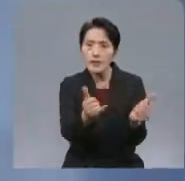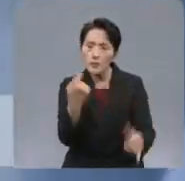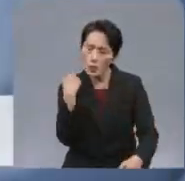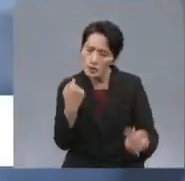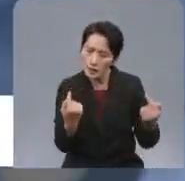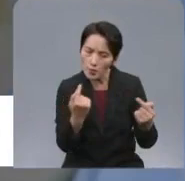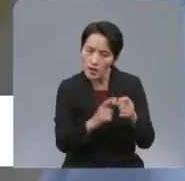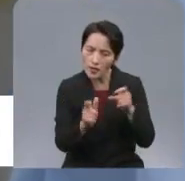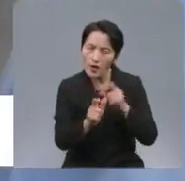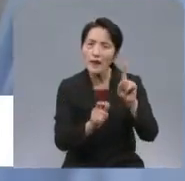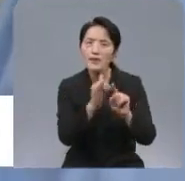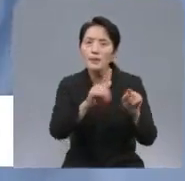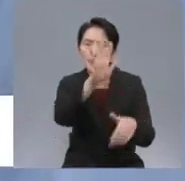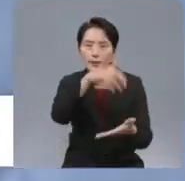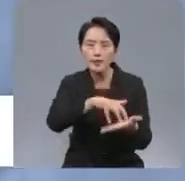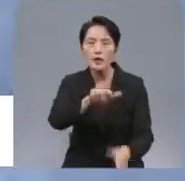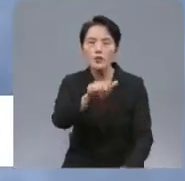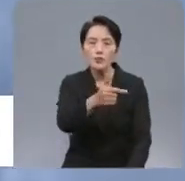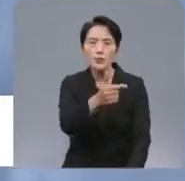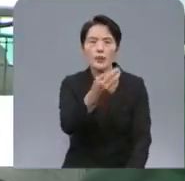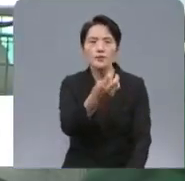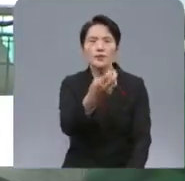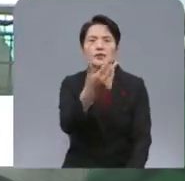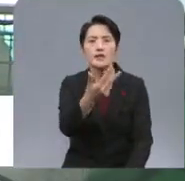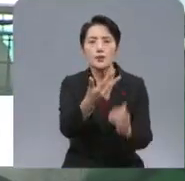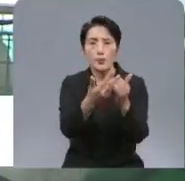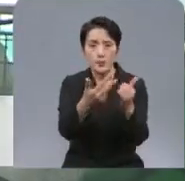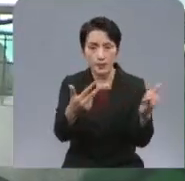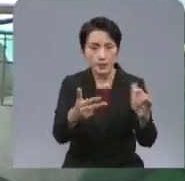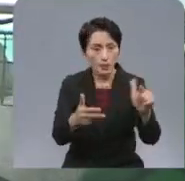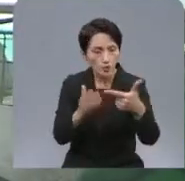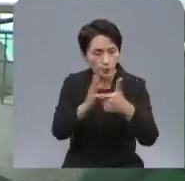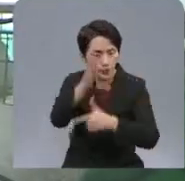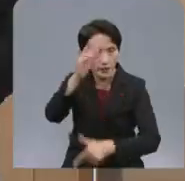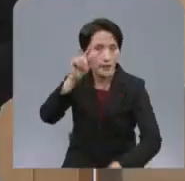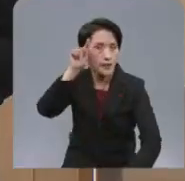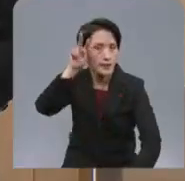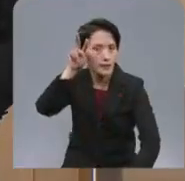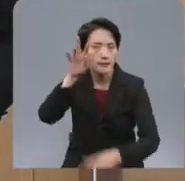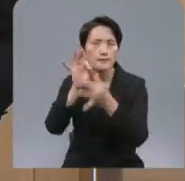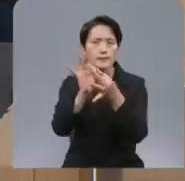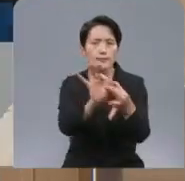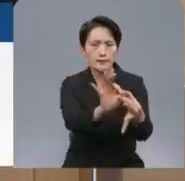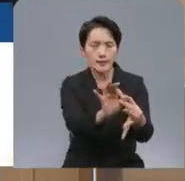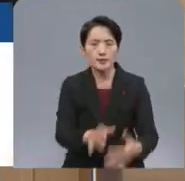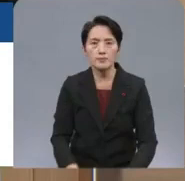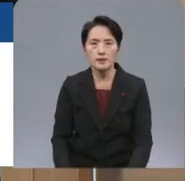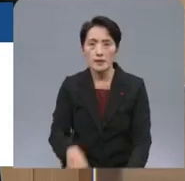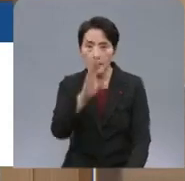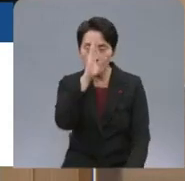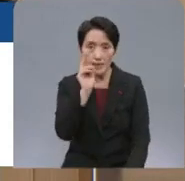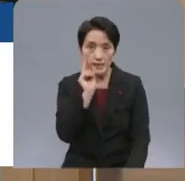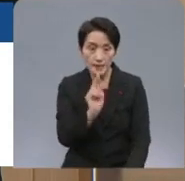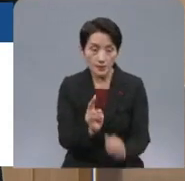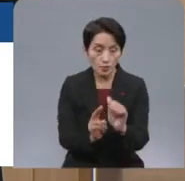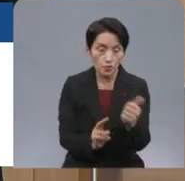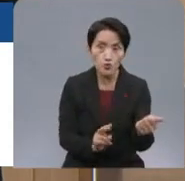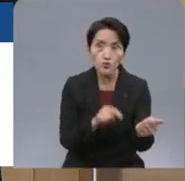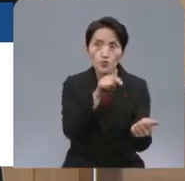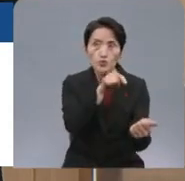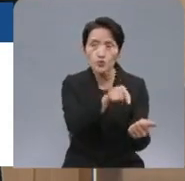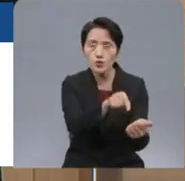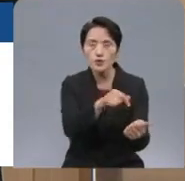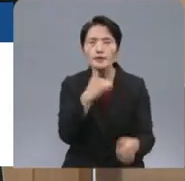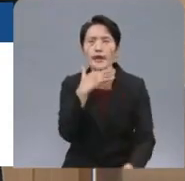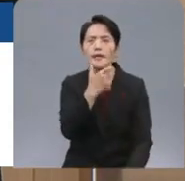Điền trước thông tin kiểm dịch wecode bắt đầu từ ngày 5/1 hành khách đi trên tất cả các chuyến bay khởi hành từ Trung Quốc sẽ phải nộp giấy chứng nhận âm